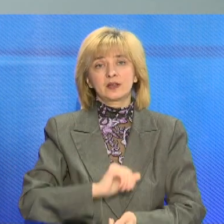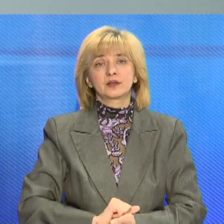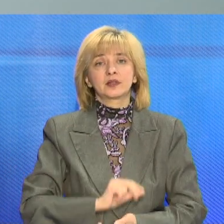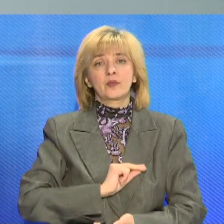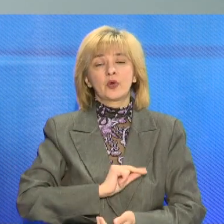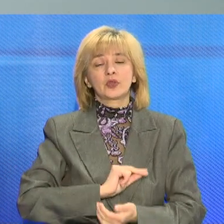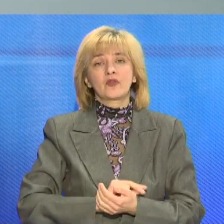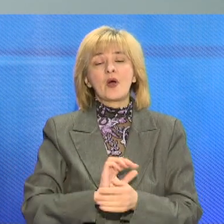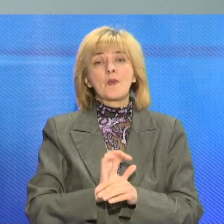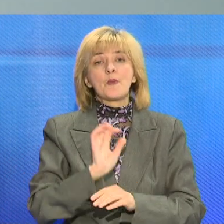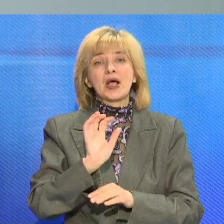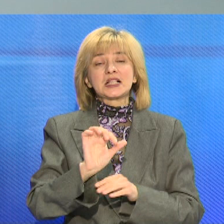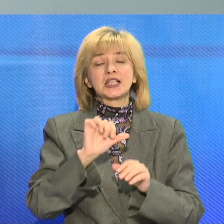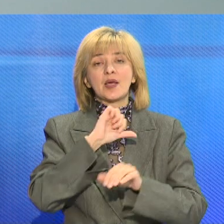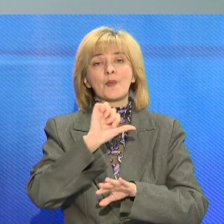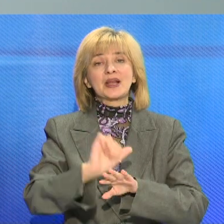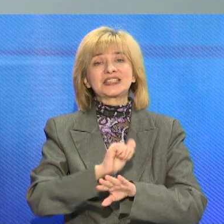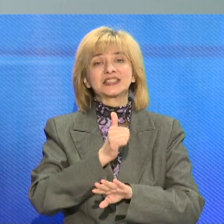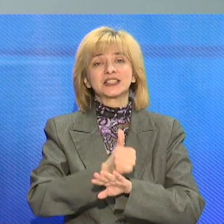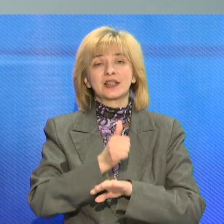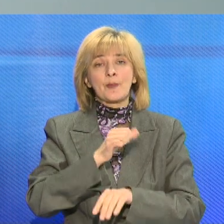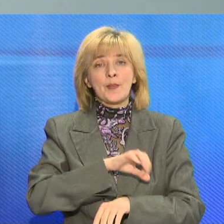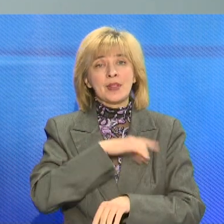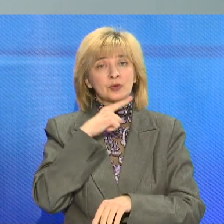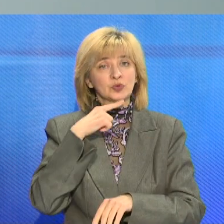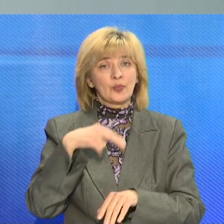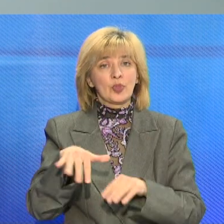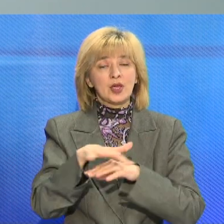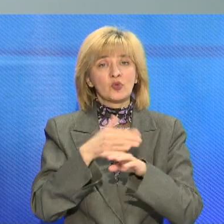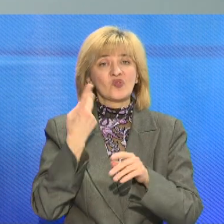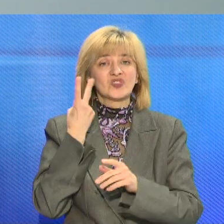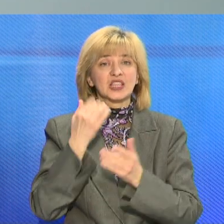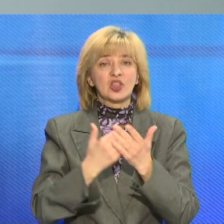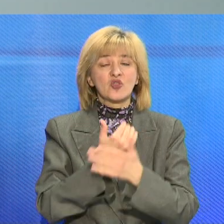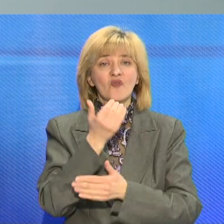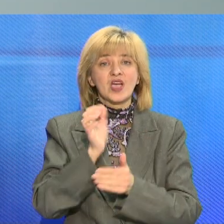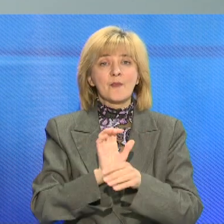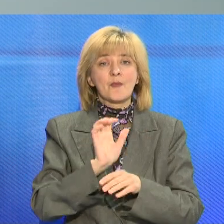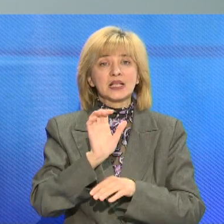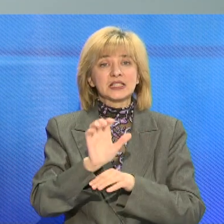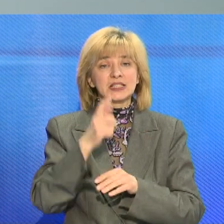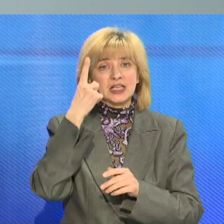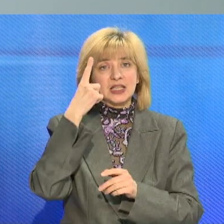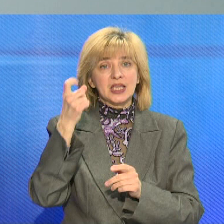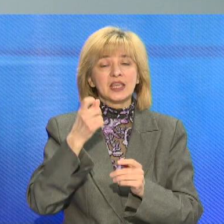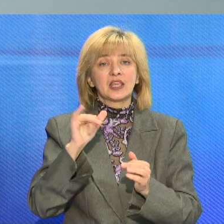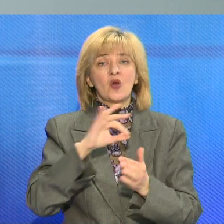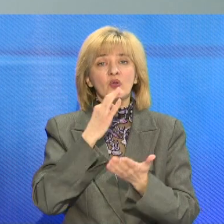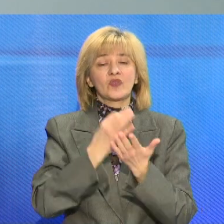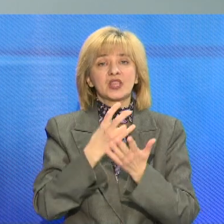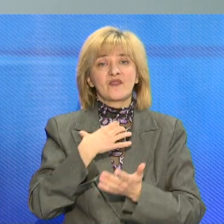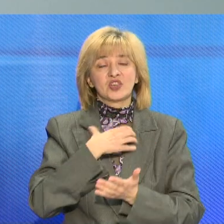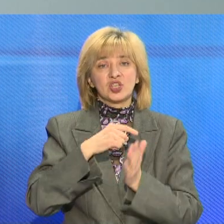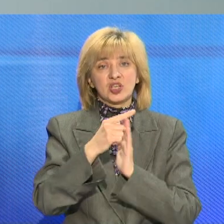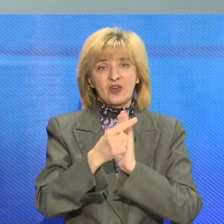Послание президента белорусскому народу – это всегда новые посылы и ответы на важнейшие вопросы, которые волнуют